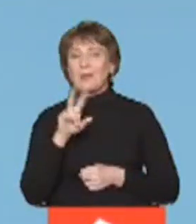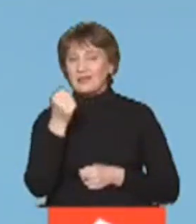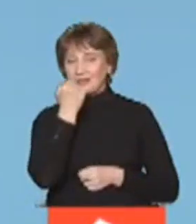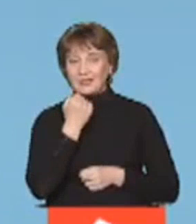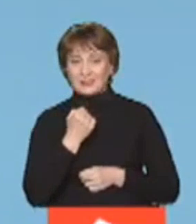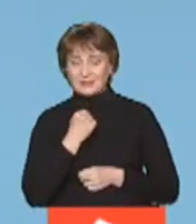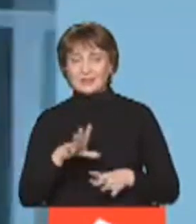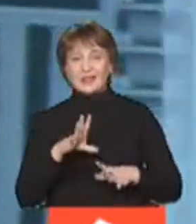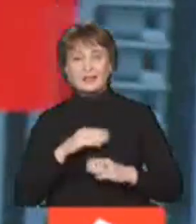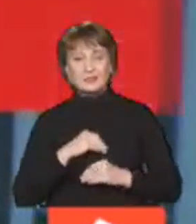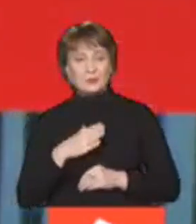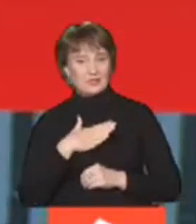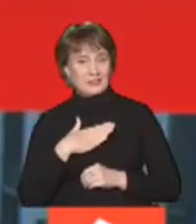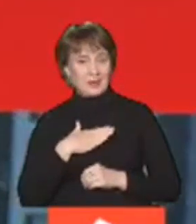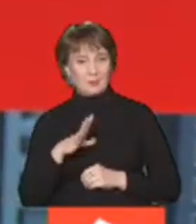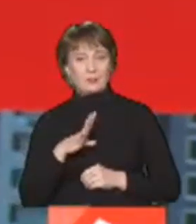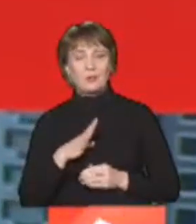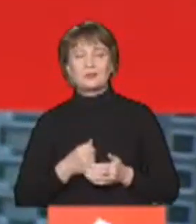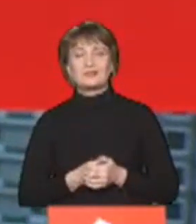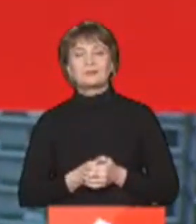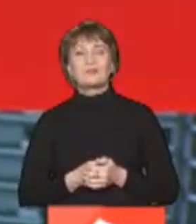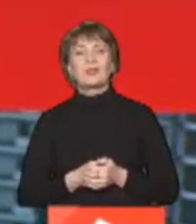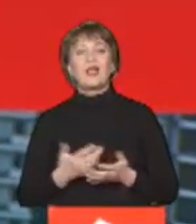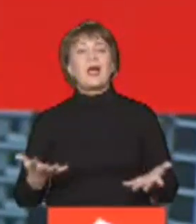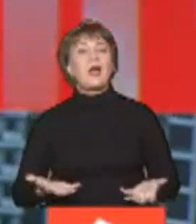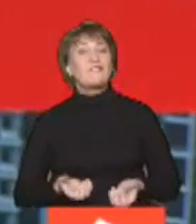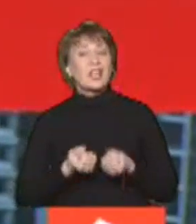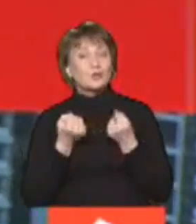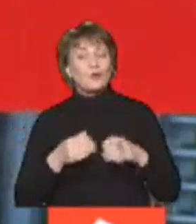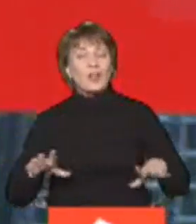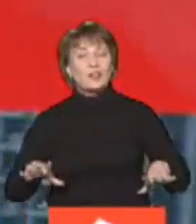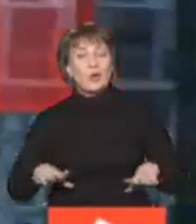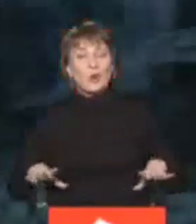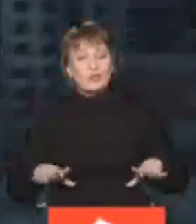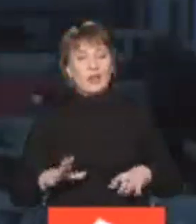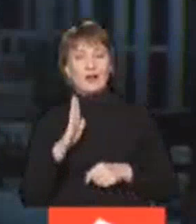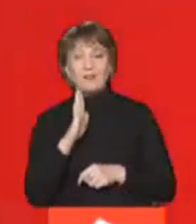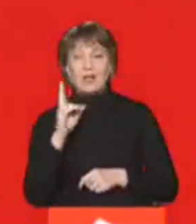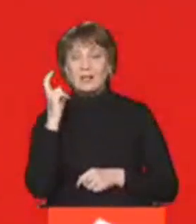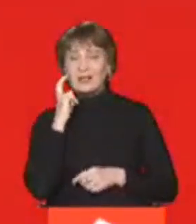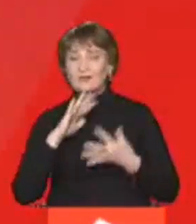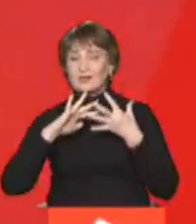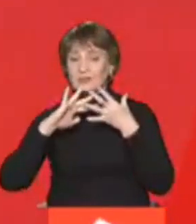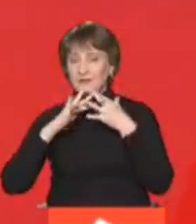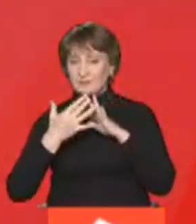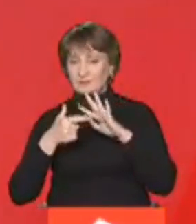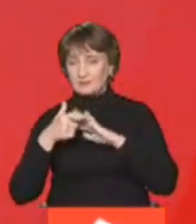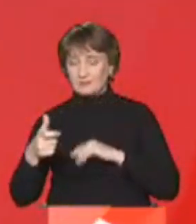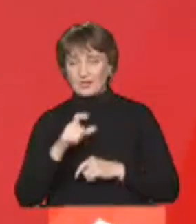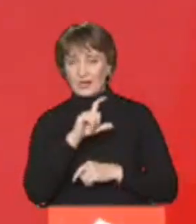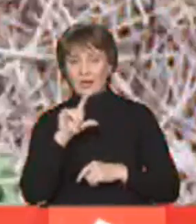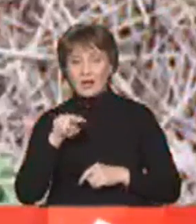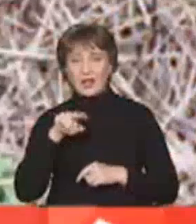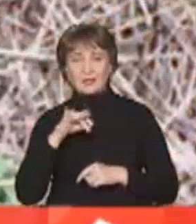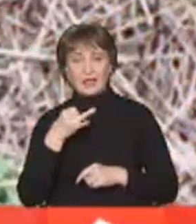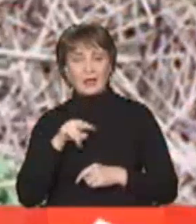була разом із нами. Чи Мар'яна Черкасець врятує? Я врятую. Врятували коня на Київщині у селищі Халеп'я.